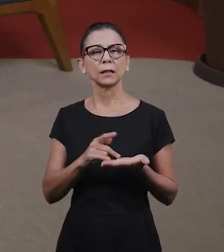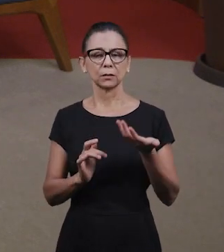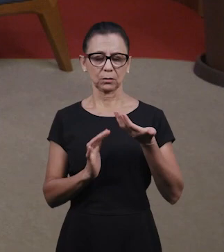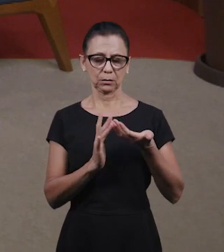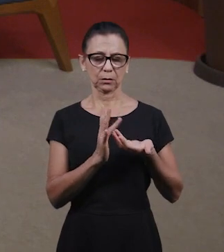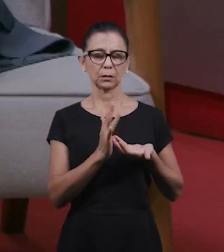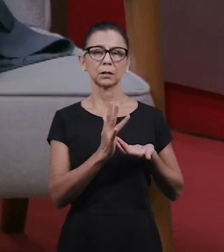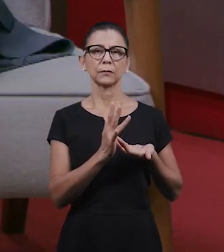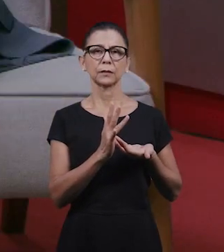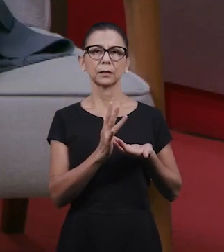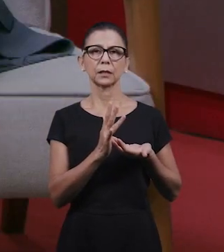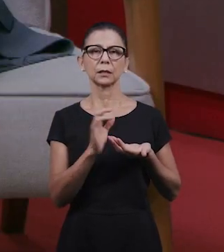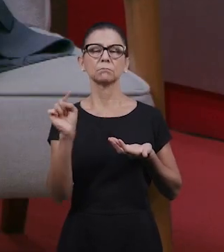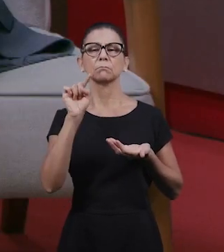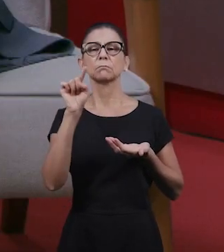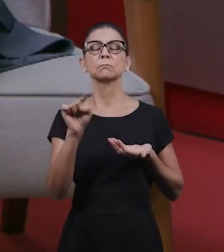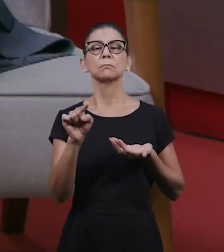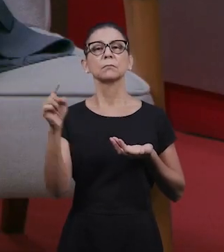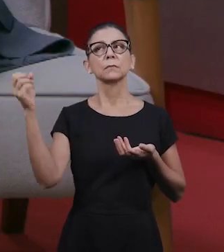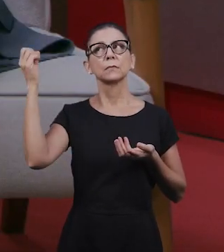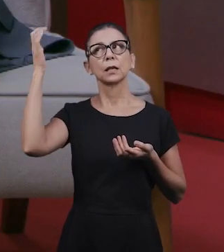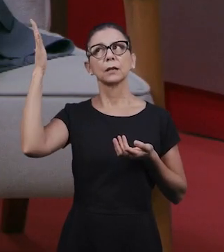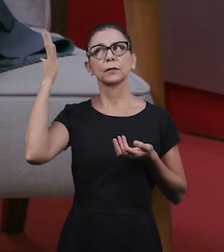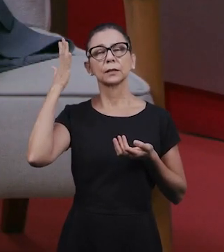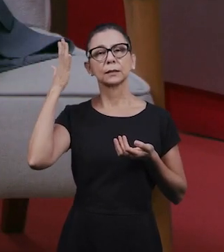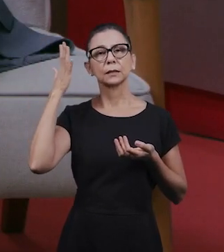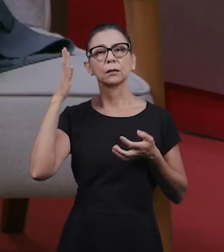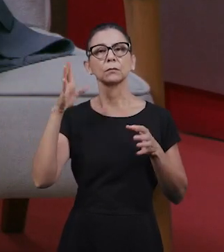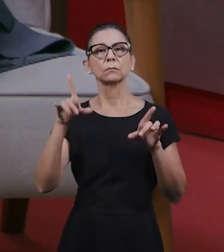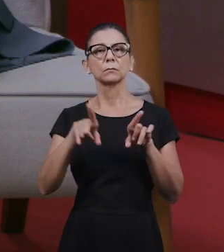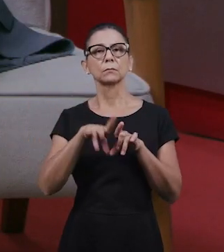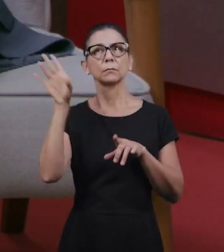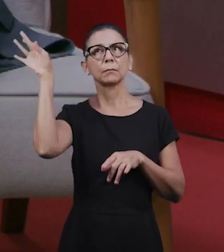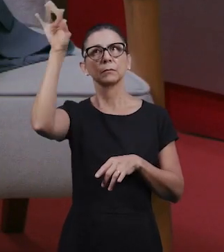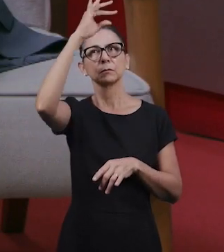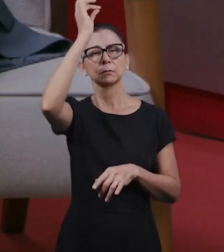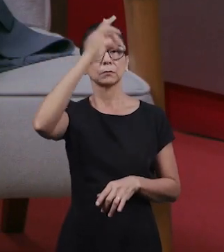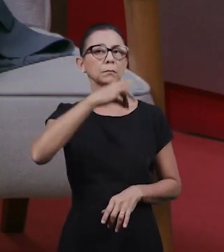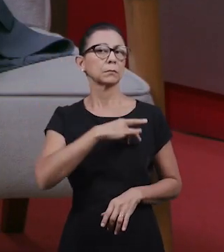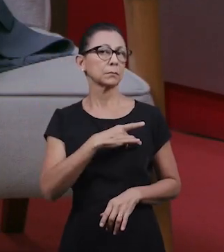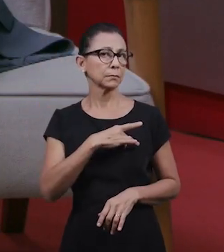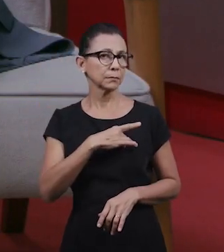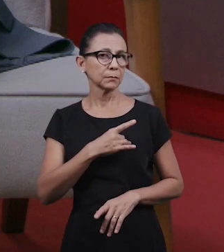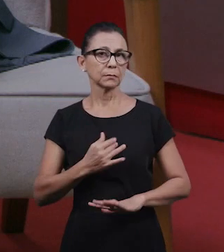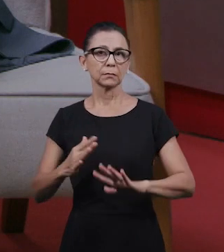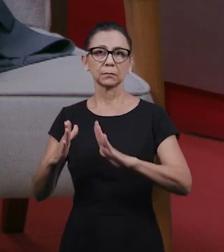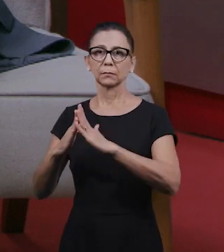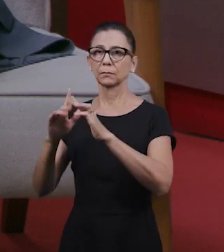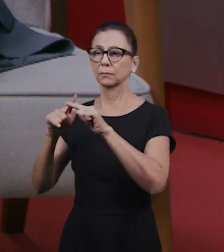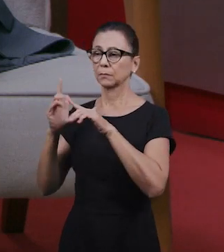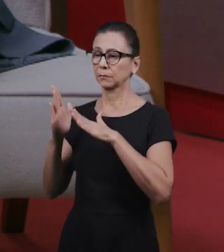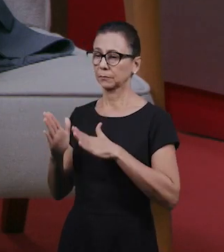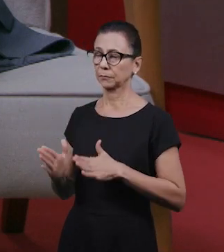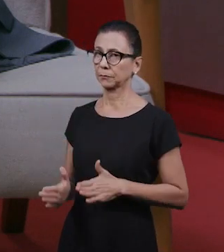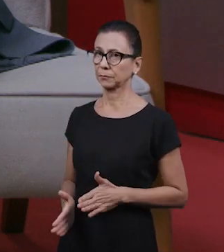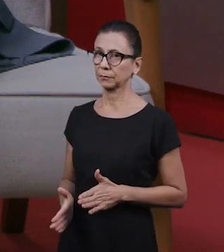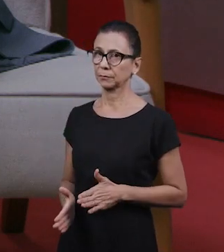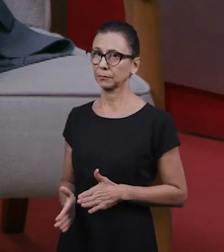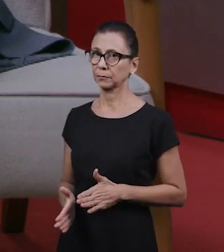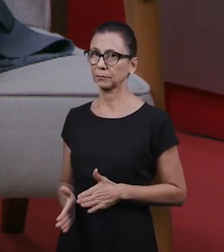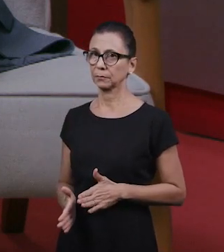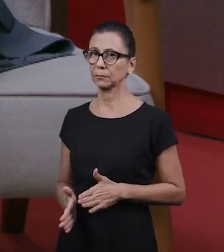allumées, la révélation, baptême du Saint-Esprit. Donc, l'Église, fidèle en ce moment, elle doit